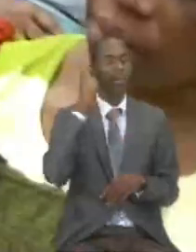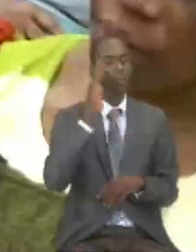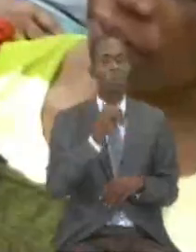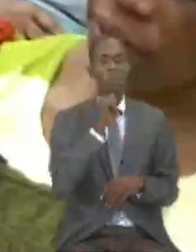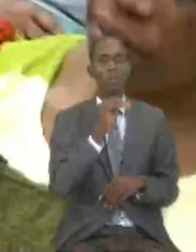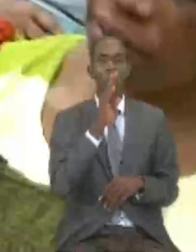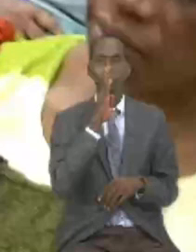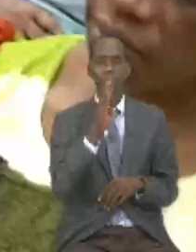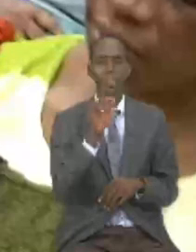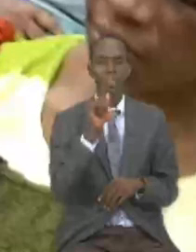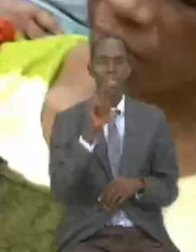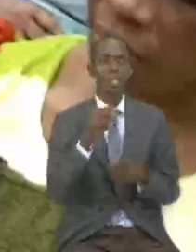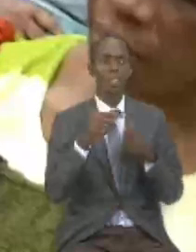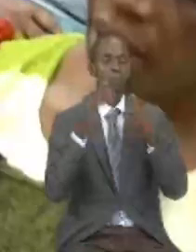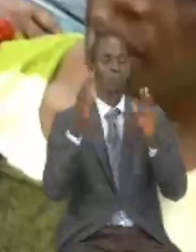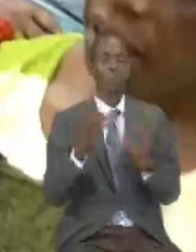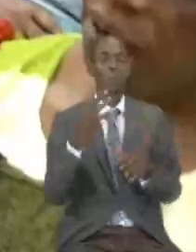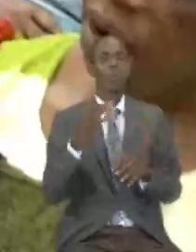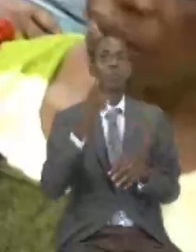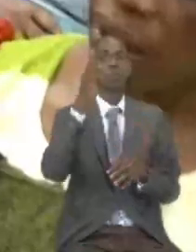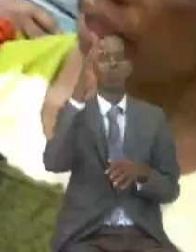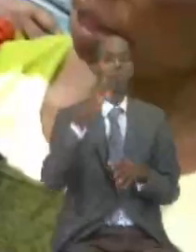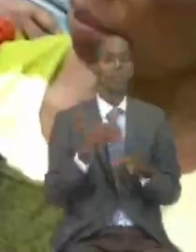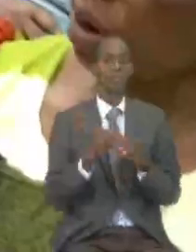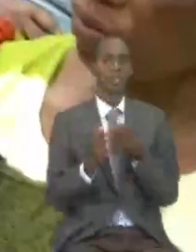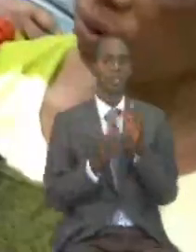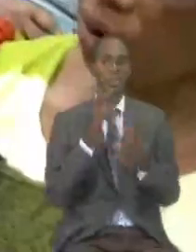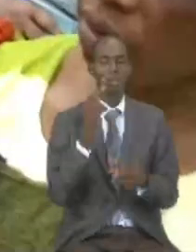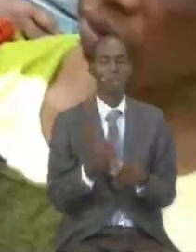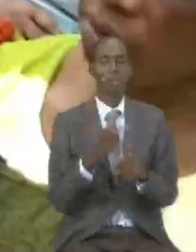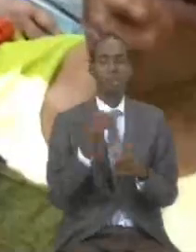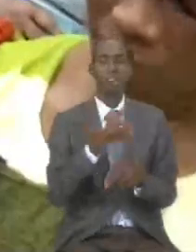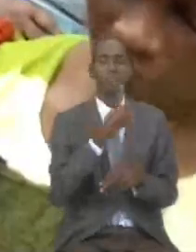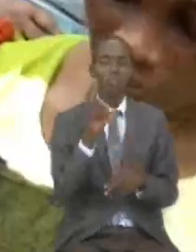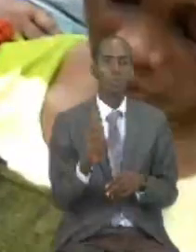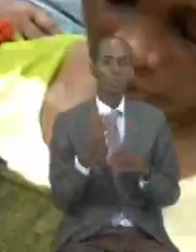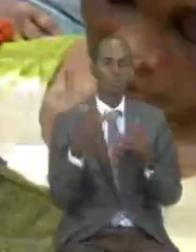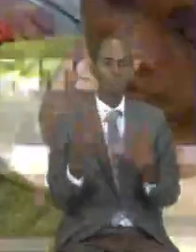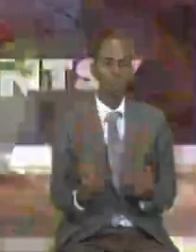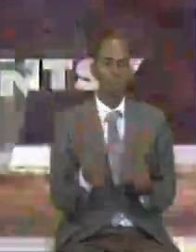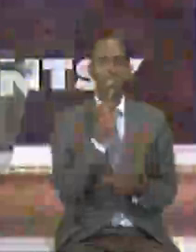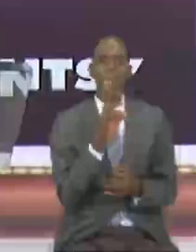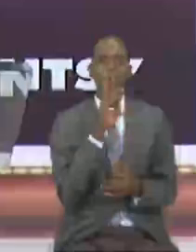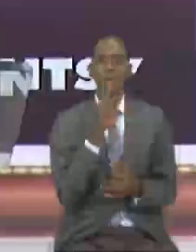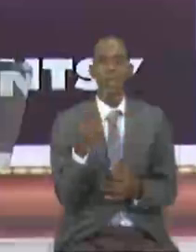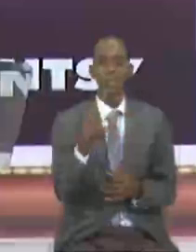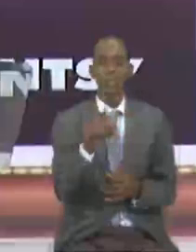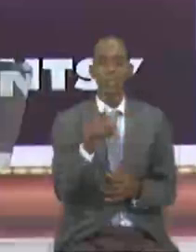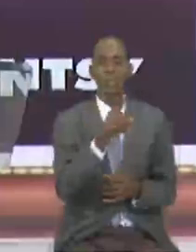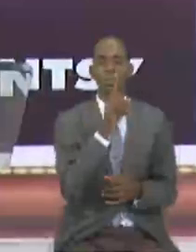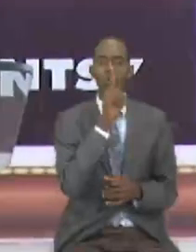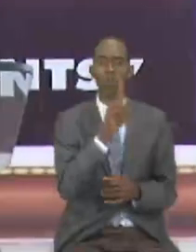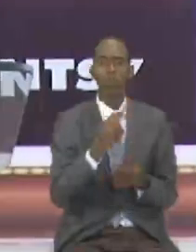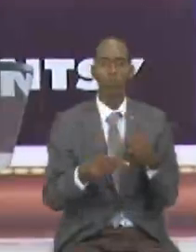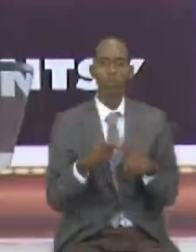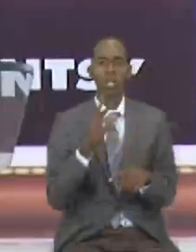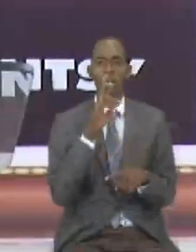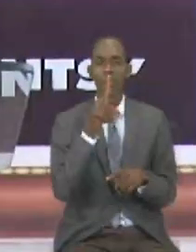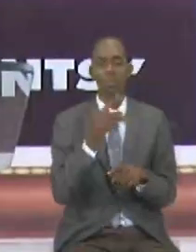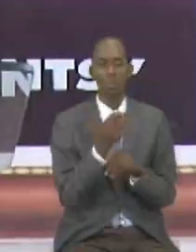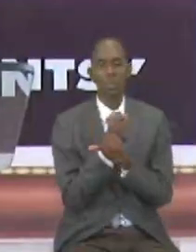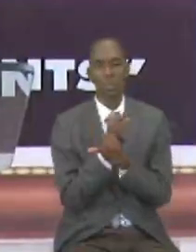Dieu. Moi, je ne serai pas ennemi de Dieu. La question est donc, es-tu un véritable ami de Christ?